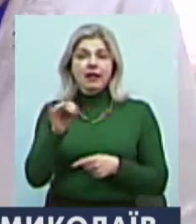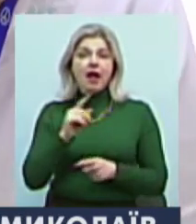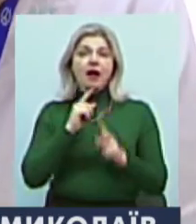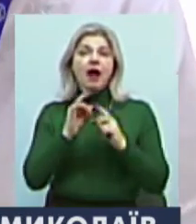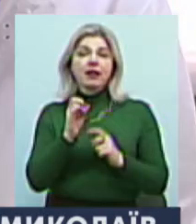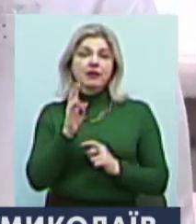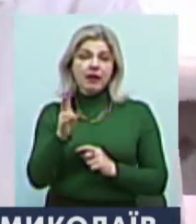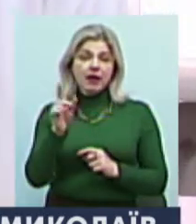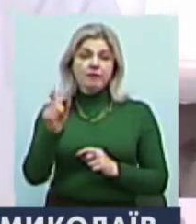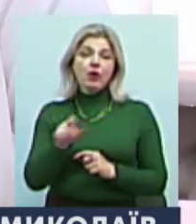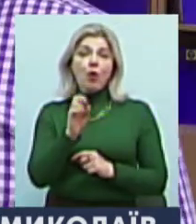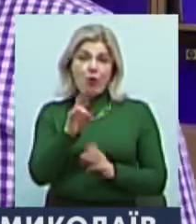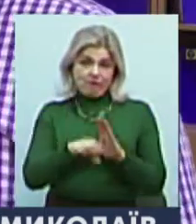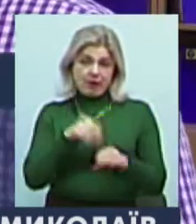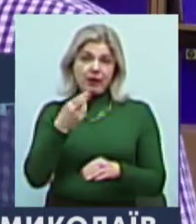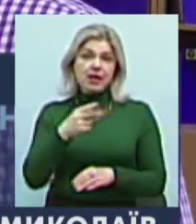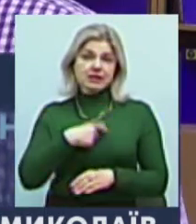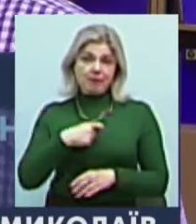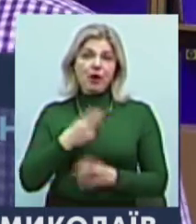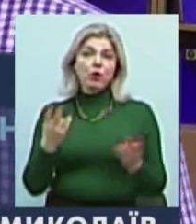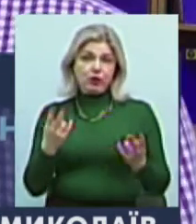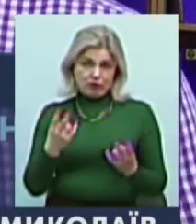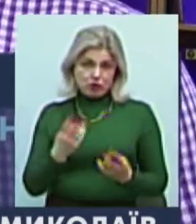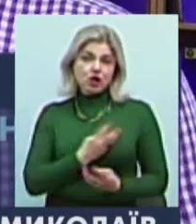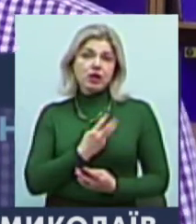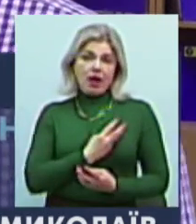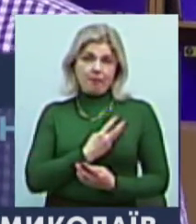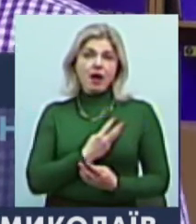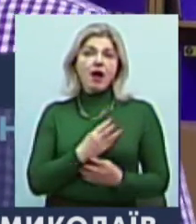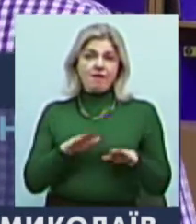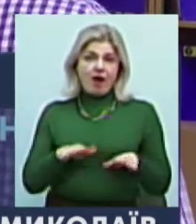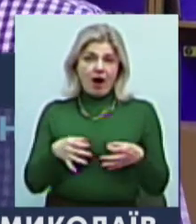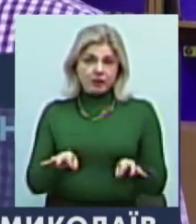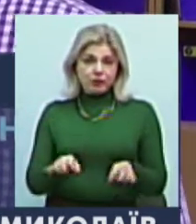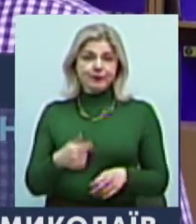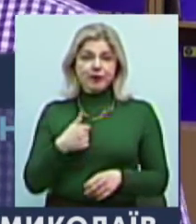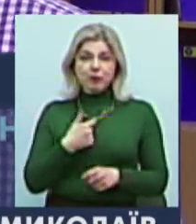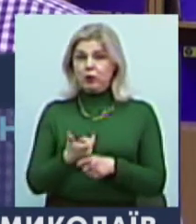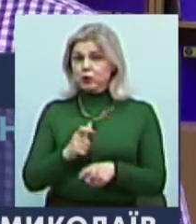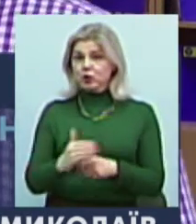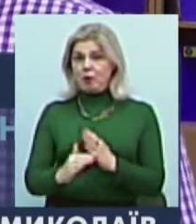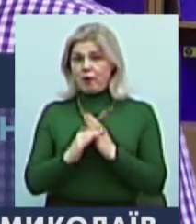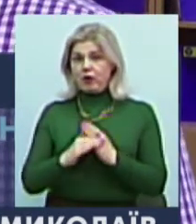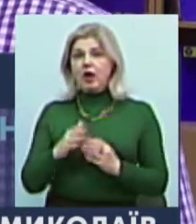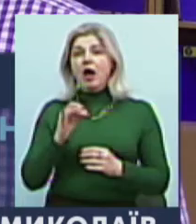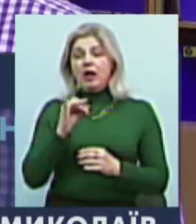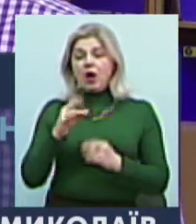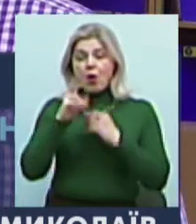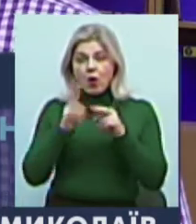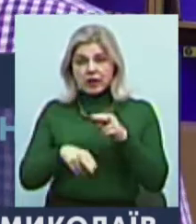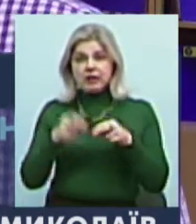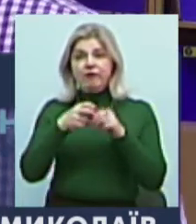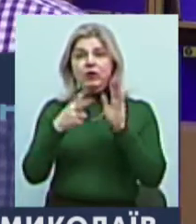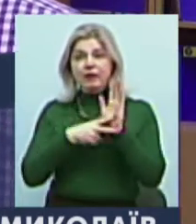для себе бажану вакансію. Впечатлення найкраще. Мені дуже допомогли. Я буквально під кінець 2018 року